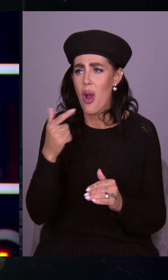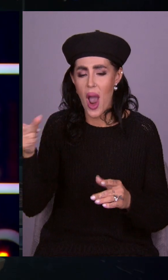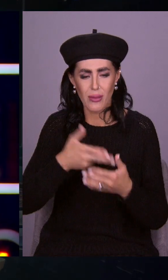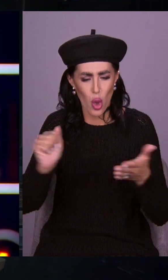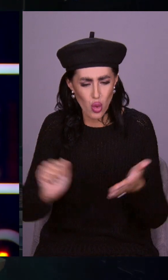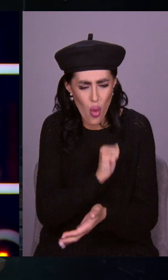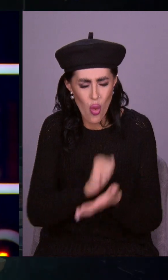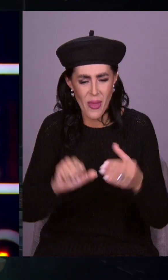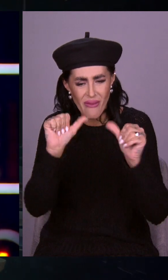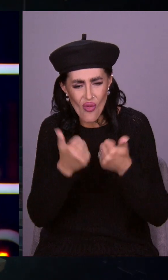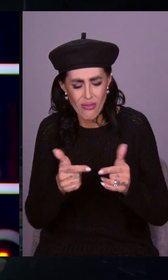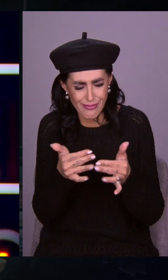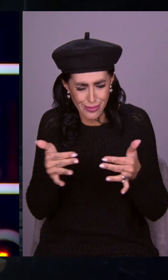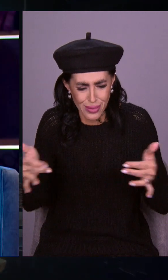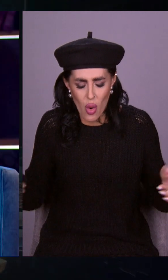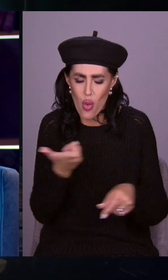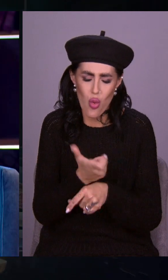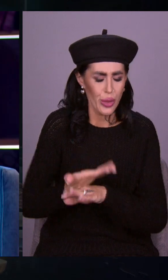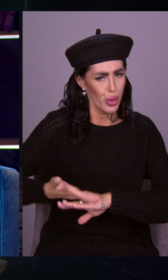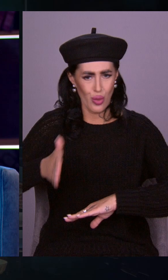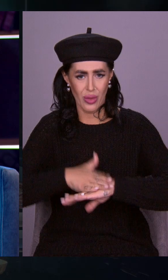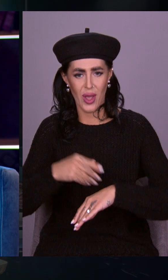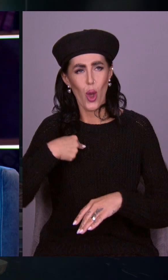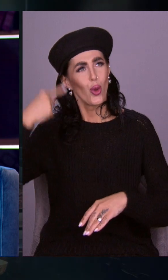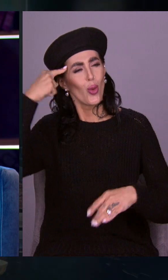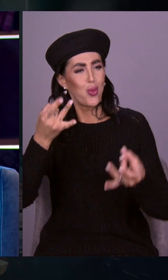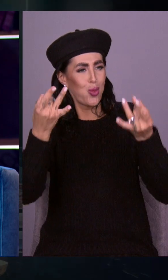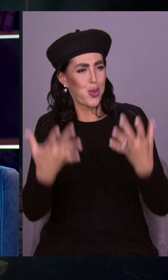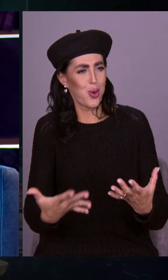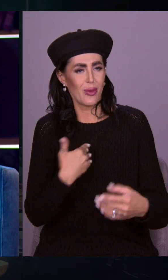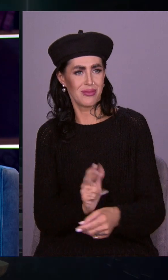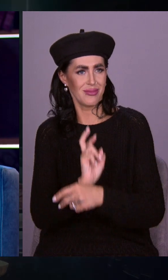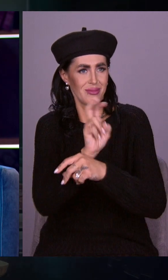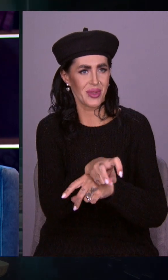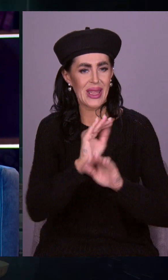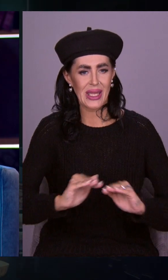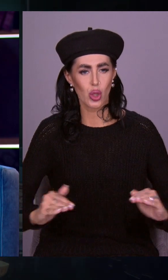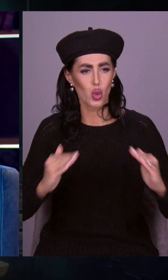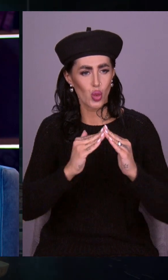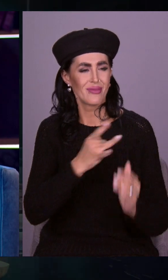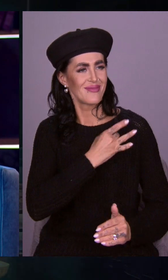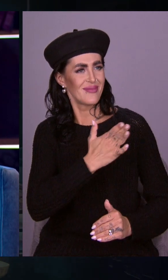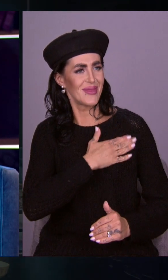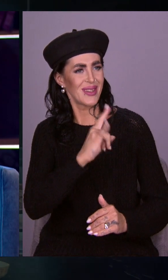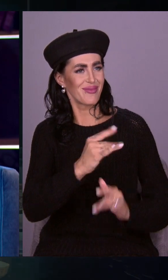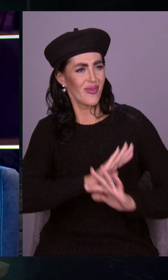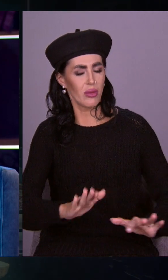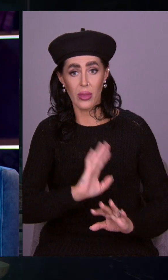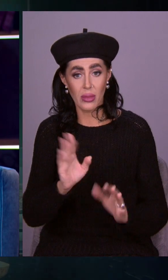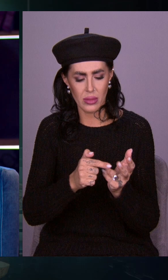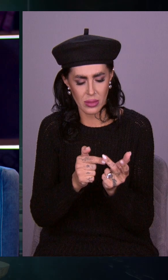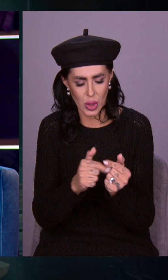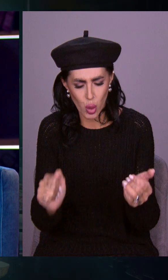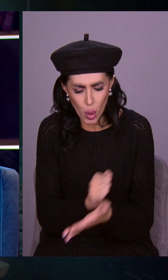не розуміють цих бюрократичних процесів, цієї незацікавленості системи, так? І я пам'ятаю, коли ми йшли на перше заняття на